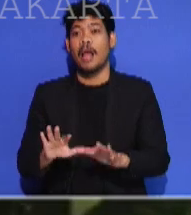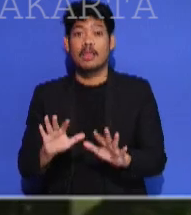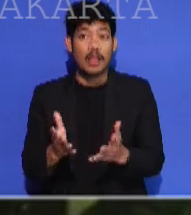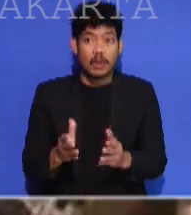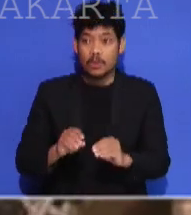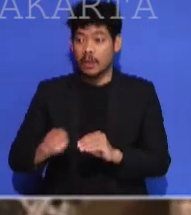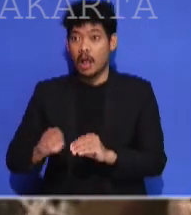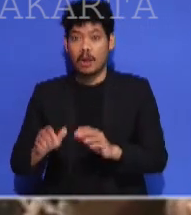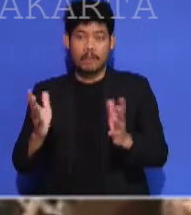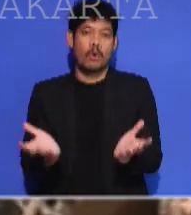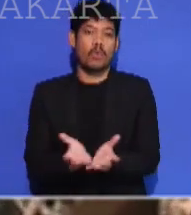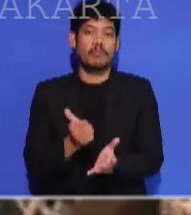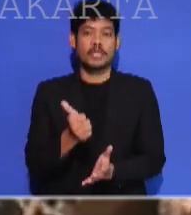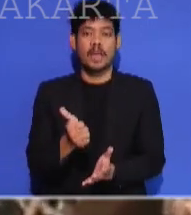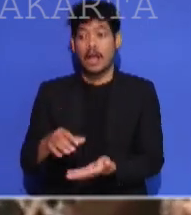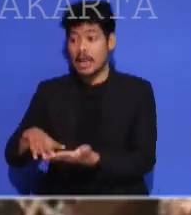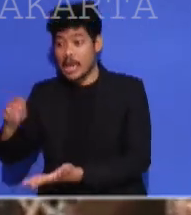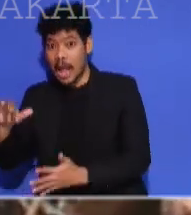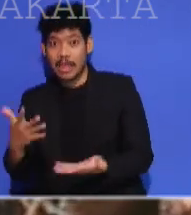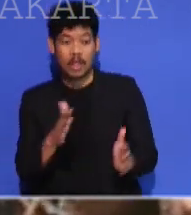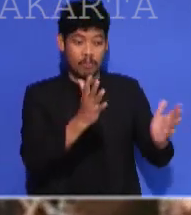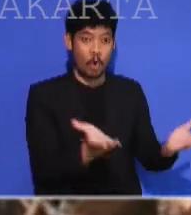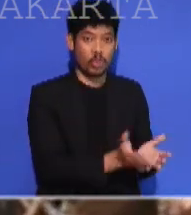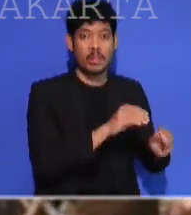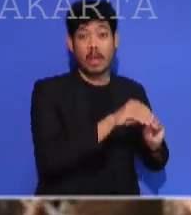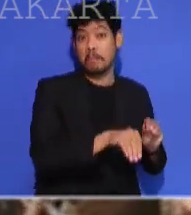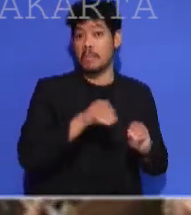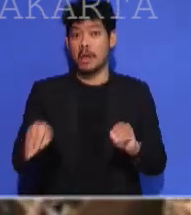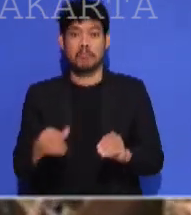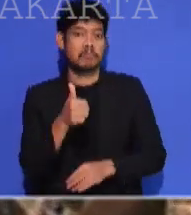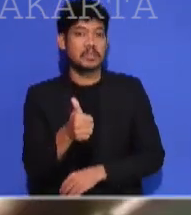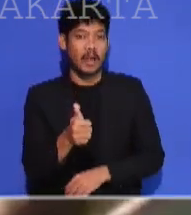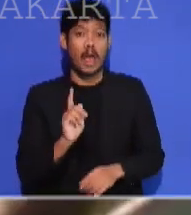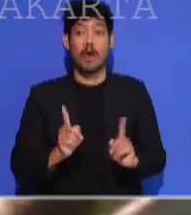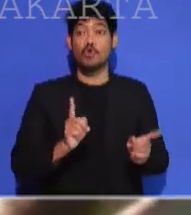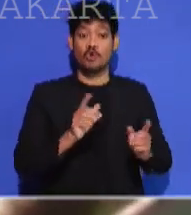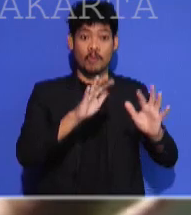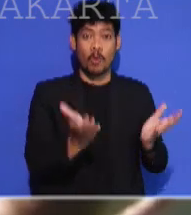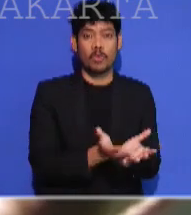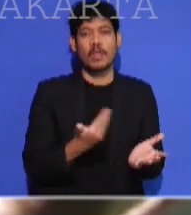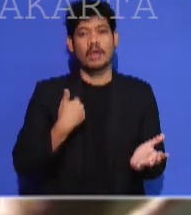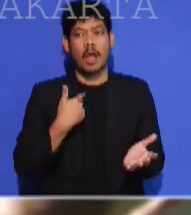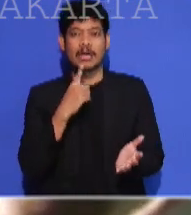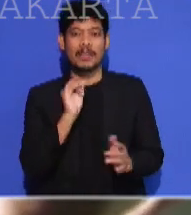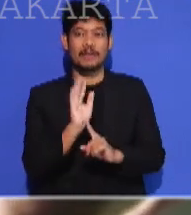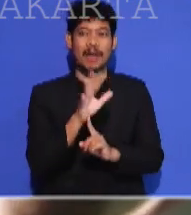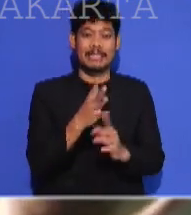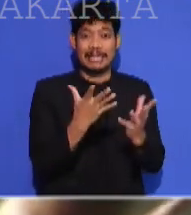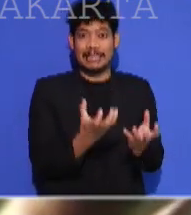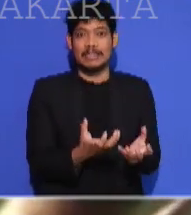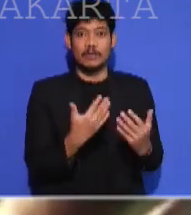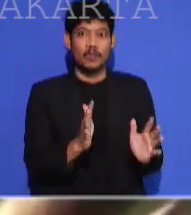ing pot. Menawi katanem ing pot media ingkang dipun ginakaken inggih menika berambut pantun bakar lan